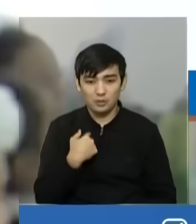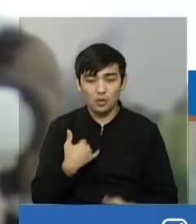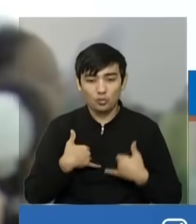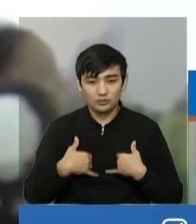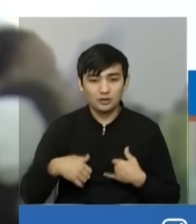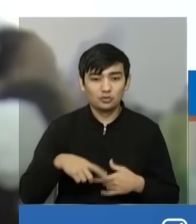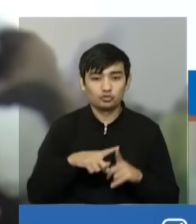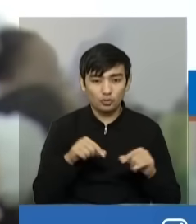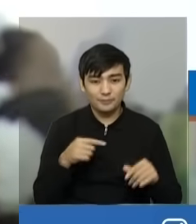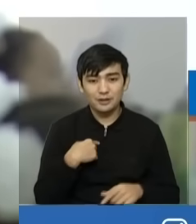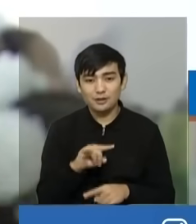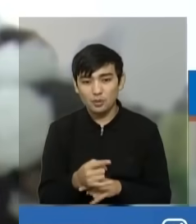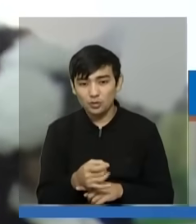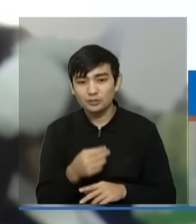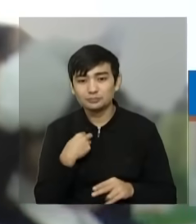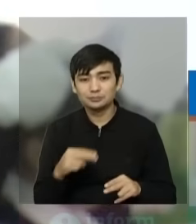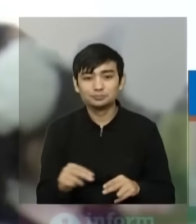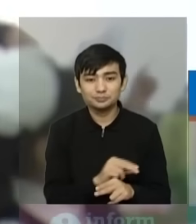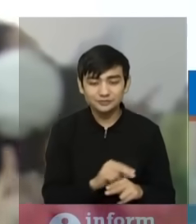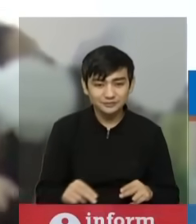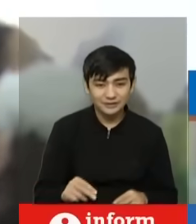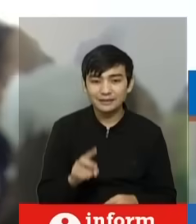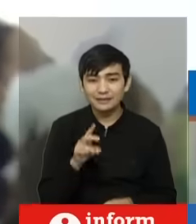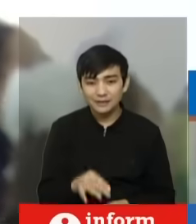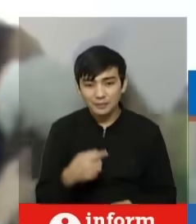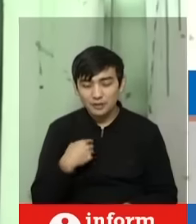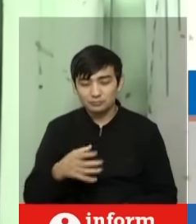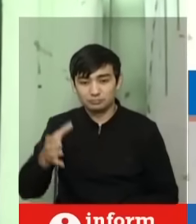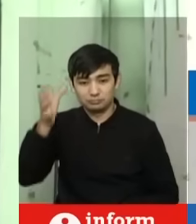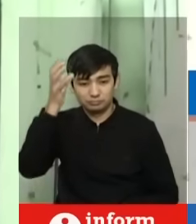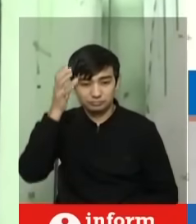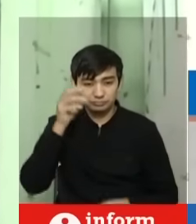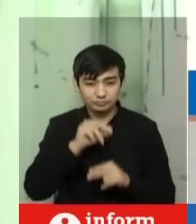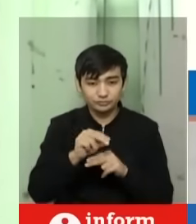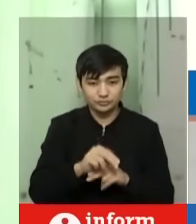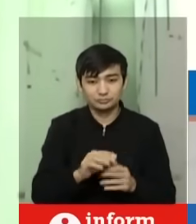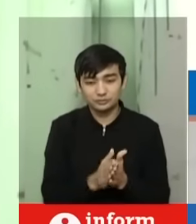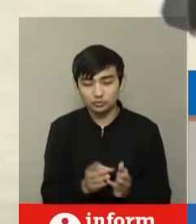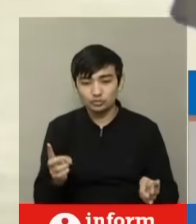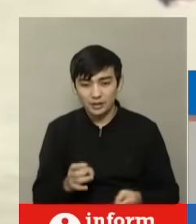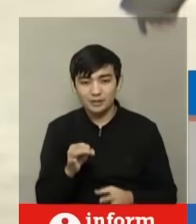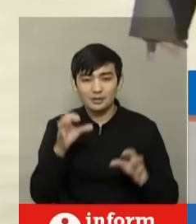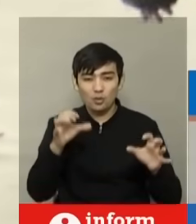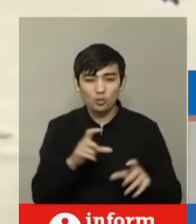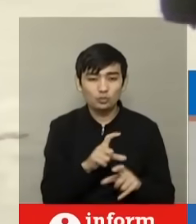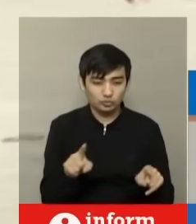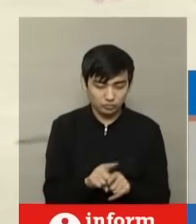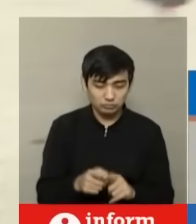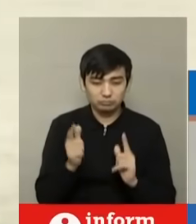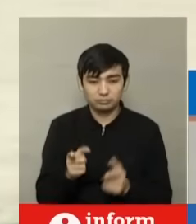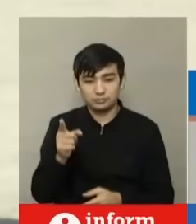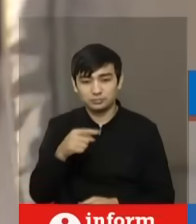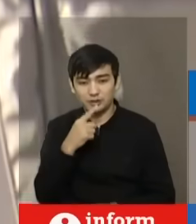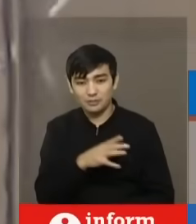мұғалімдері балаға тәрбие емес, ең бірінші білім беруіміз керек. Ұстаздың сөзімен заңгерлер де келіседі, себебі мектептен тыс